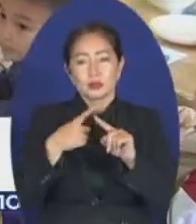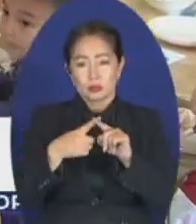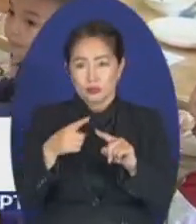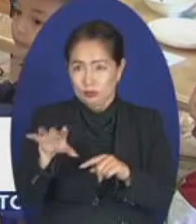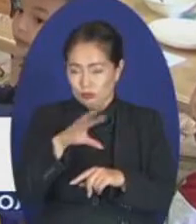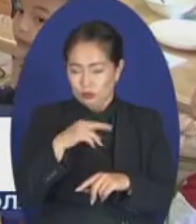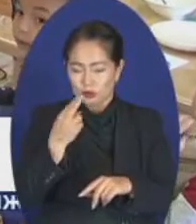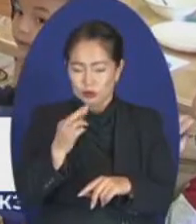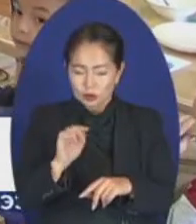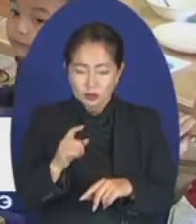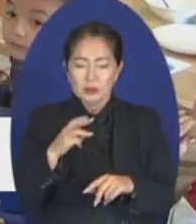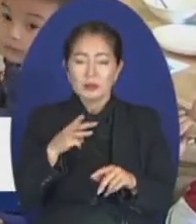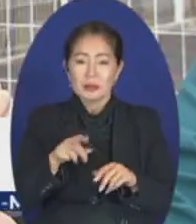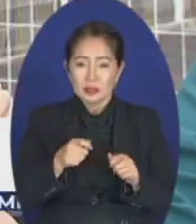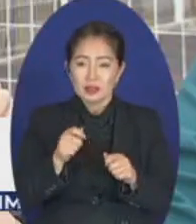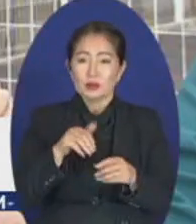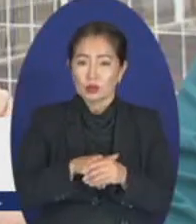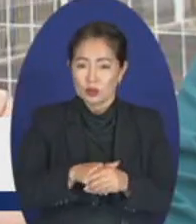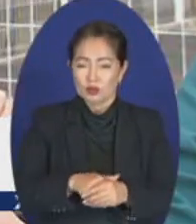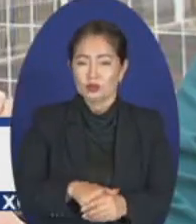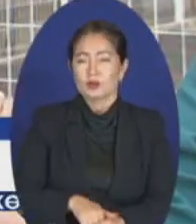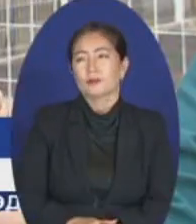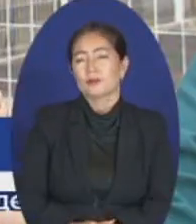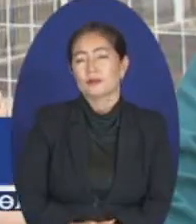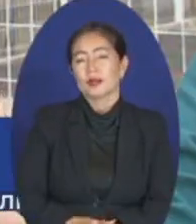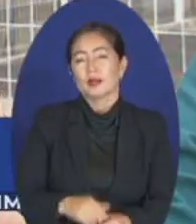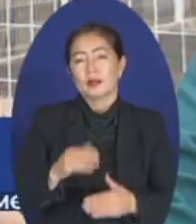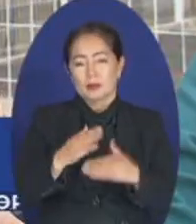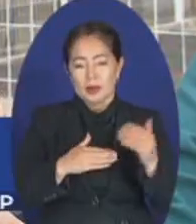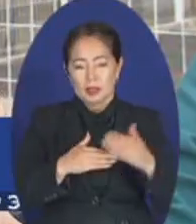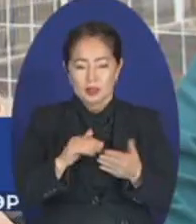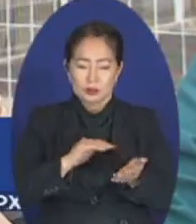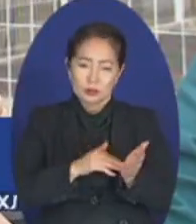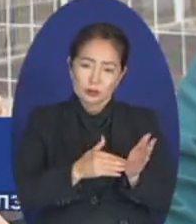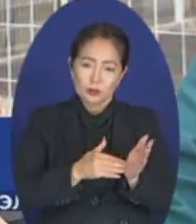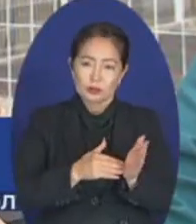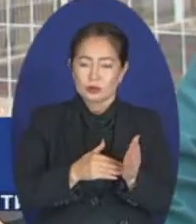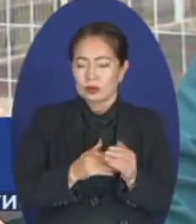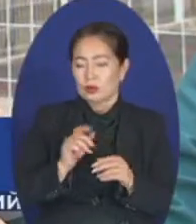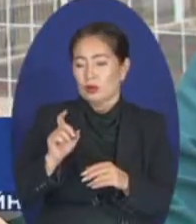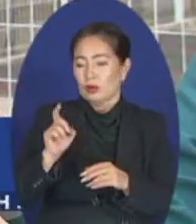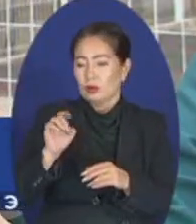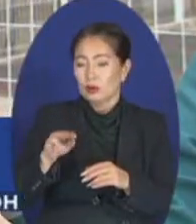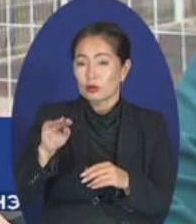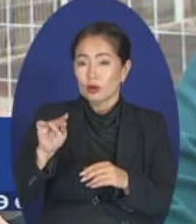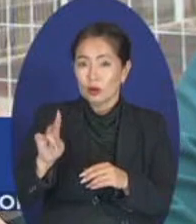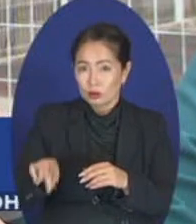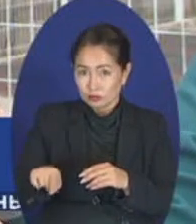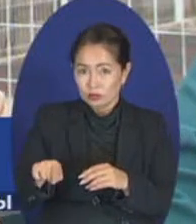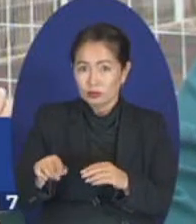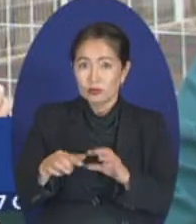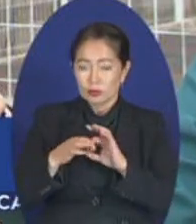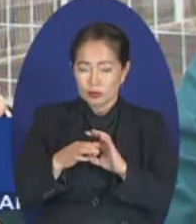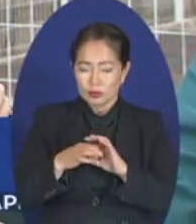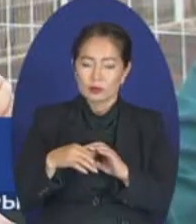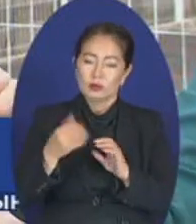менежмент тусч байгааг хотын дарга мэдээллээ. За, барилга төлөвлөлт хотхонуудын одоо нэгдсэн төлөвлөлтөнд ер нь бол